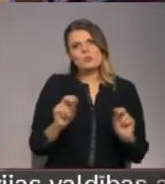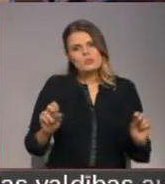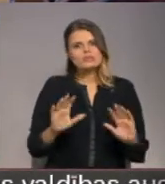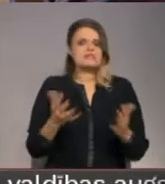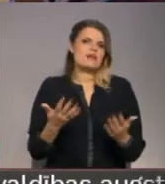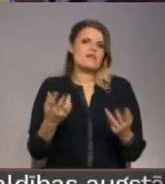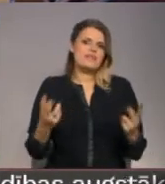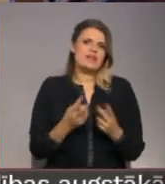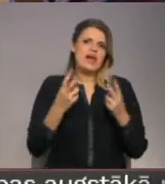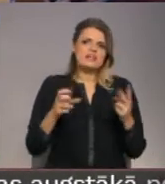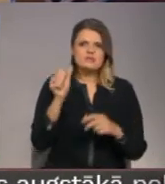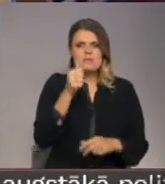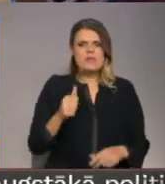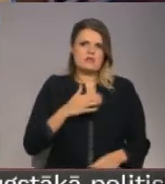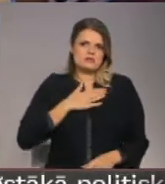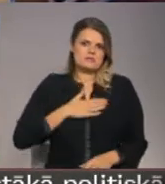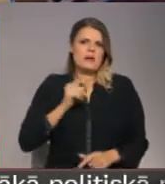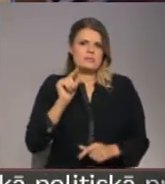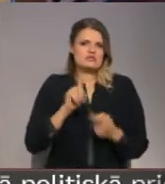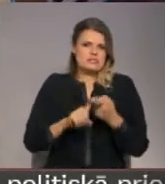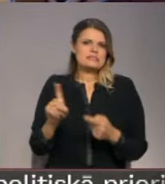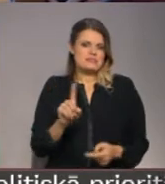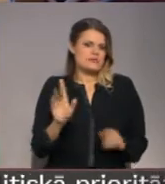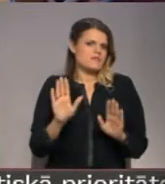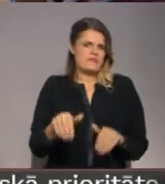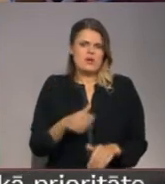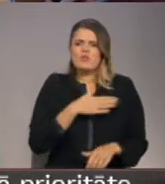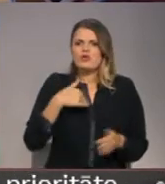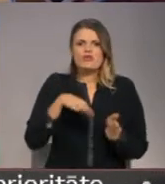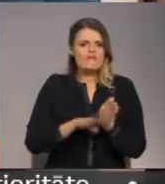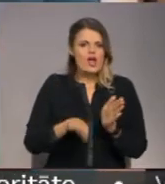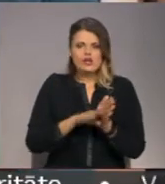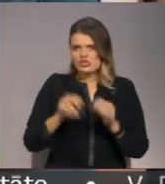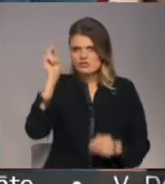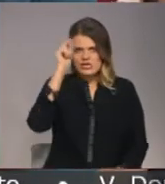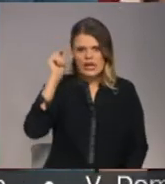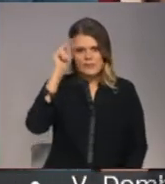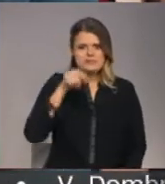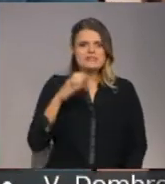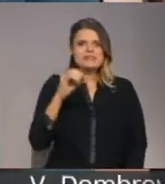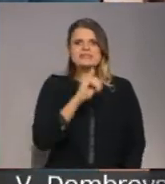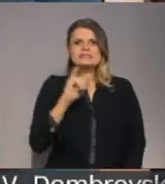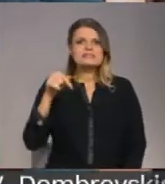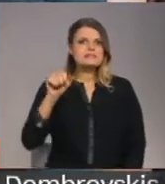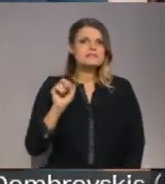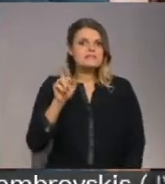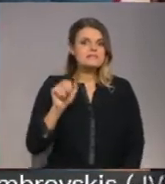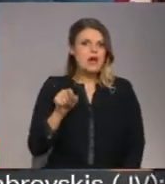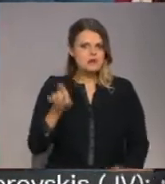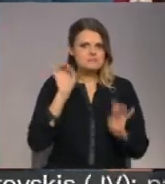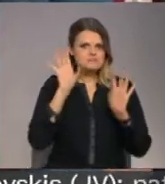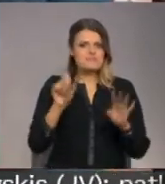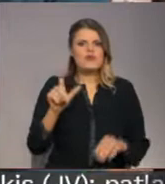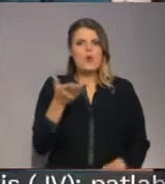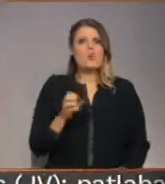ar tradicionālo mākslu maz drusciņ saistīts. Tas ir ļoti vienkārši. Cītara gan vairāk populārs mūzikas instruments